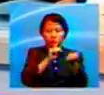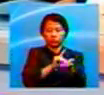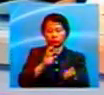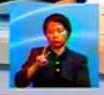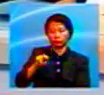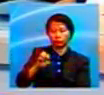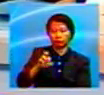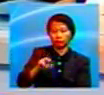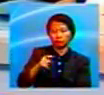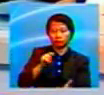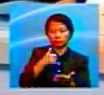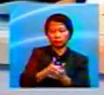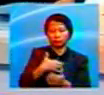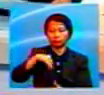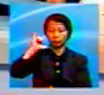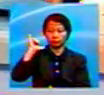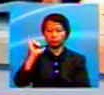Raisa Aftaba tiba semalam.